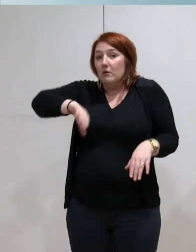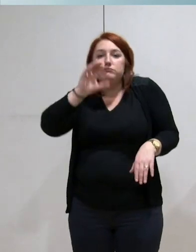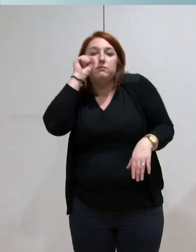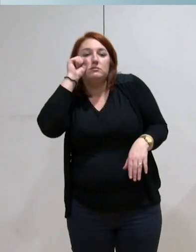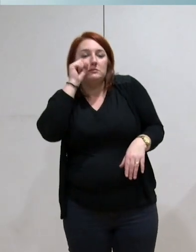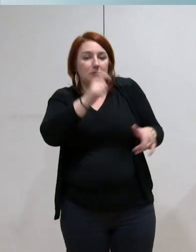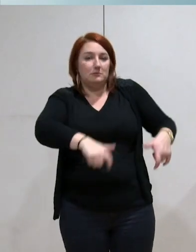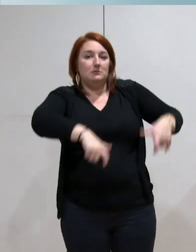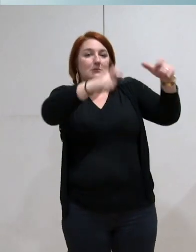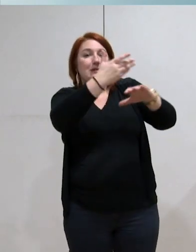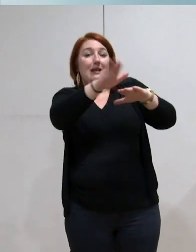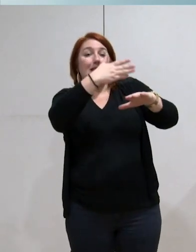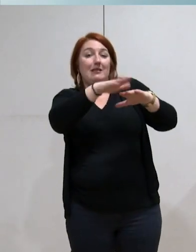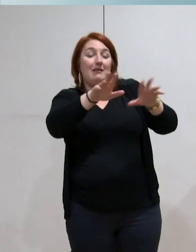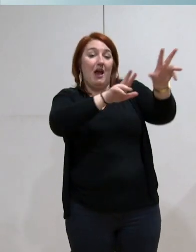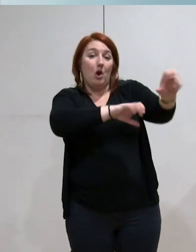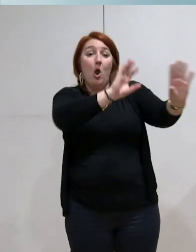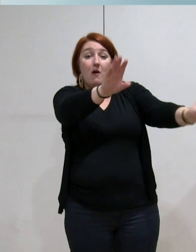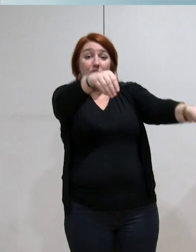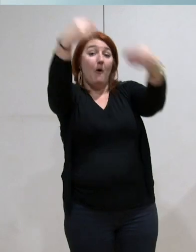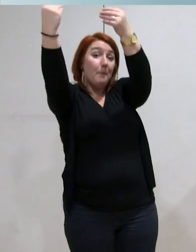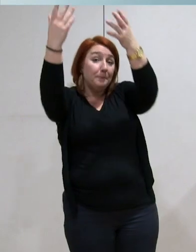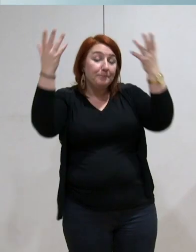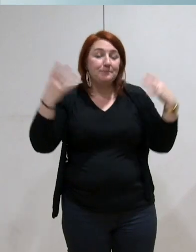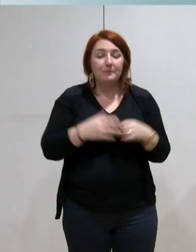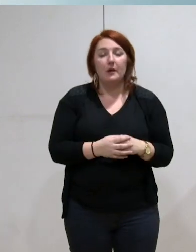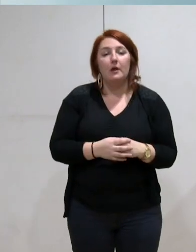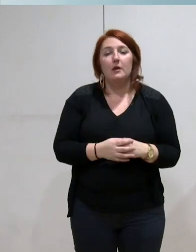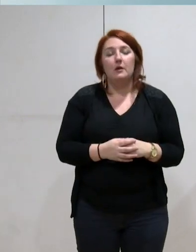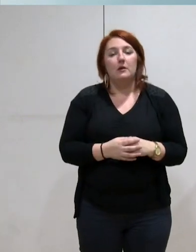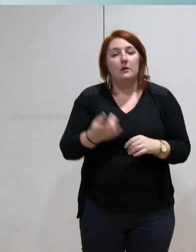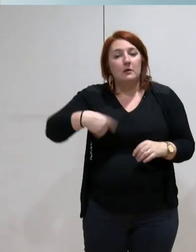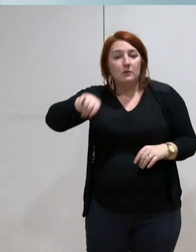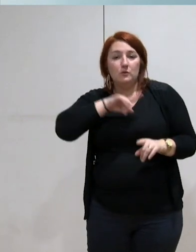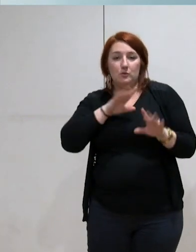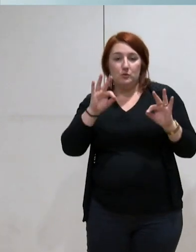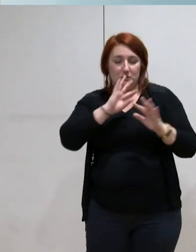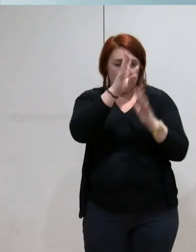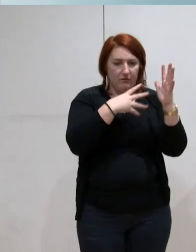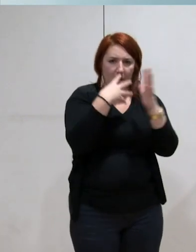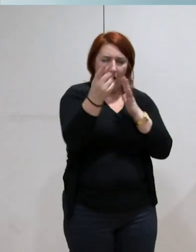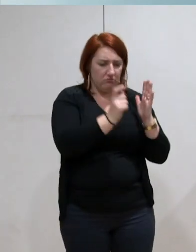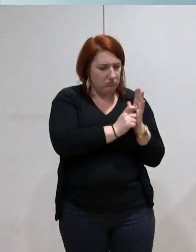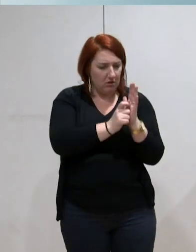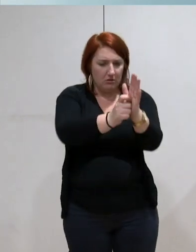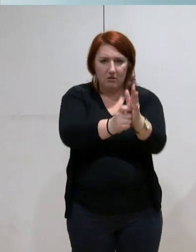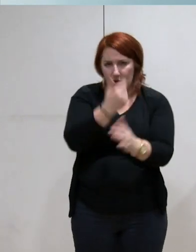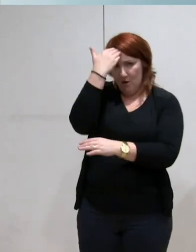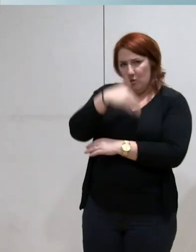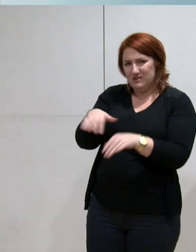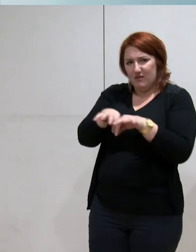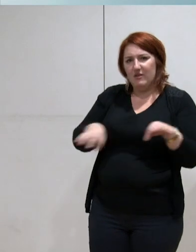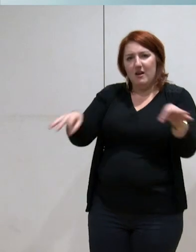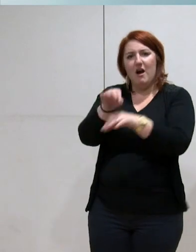bâtiment Crédit Agricole comme nous avions aussi en terme de calendrier la libération de la halle